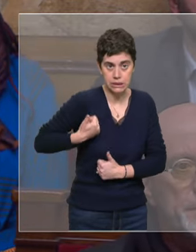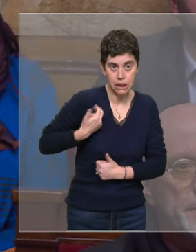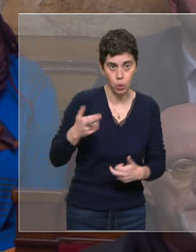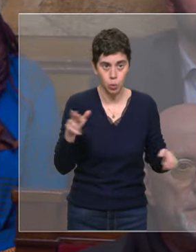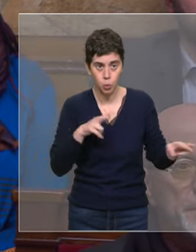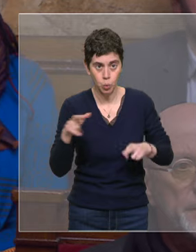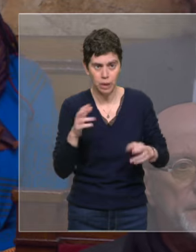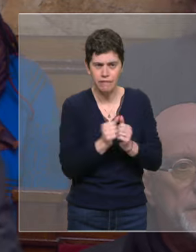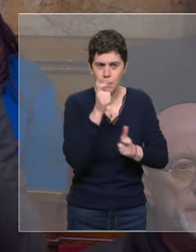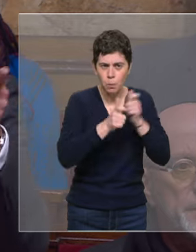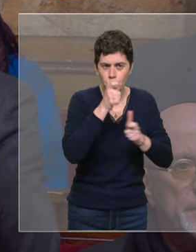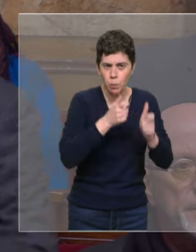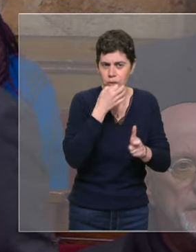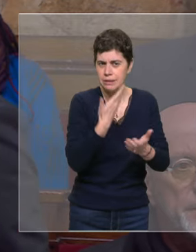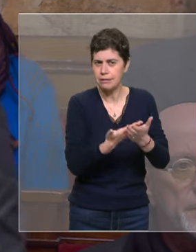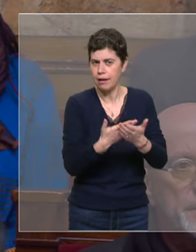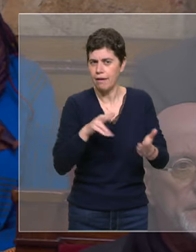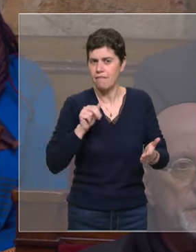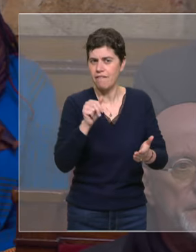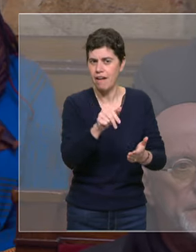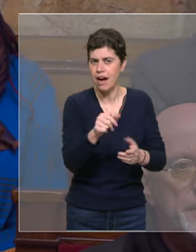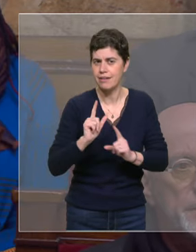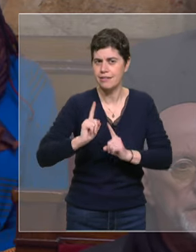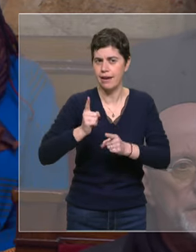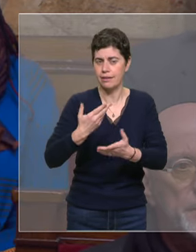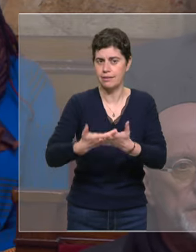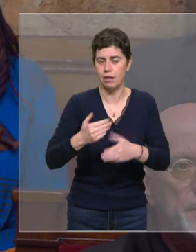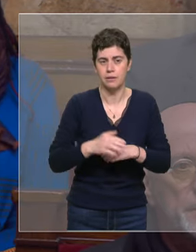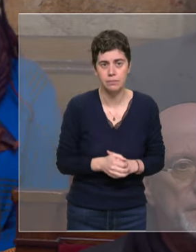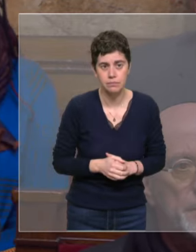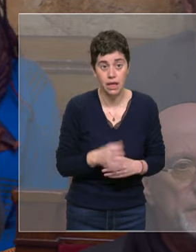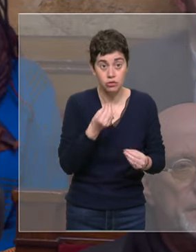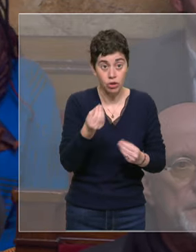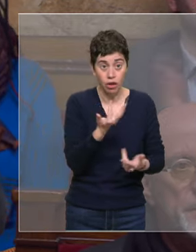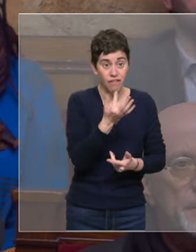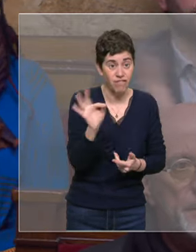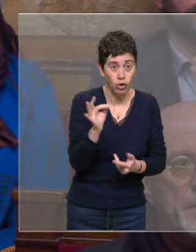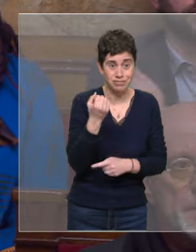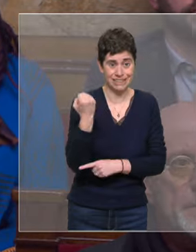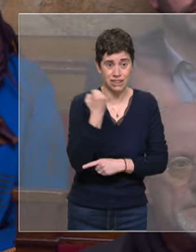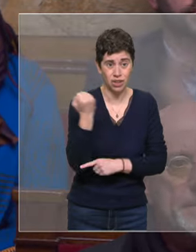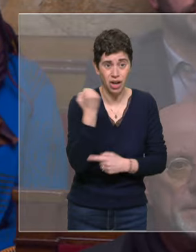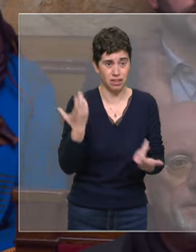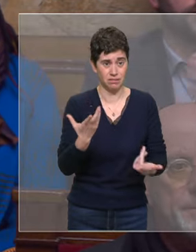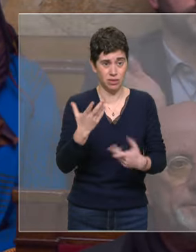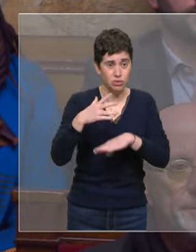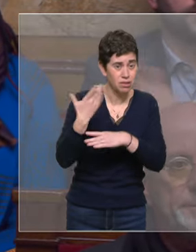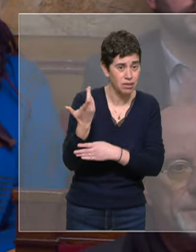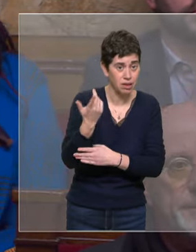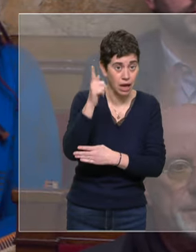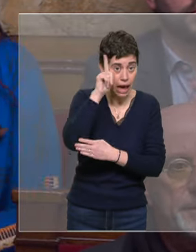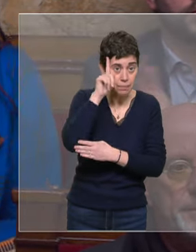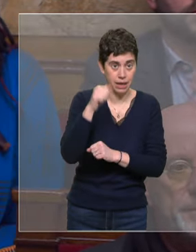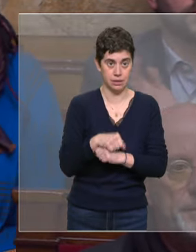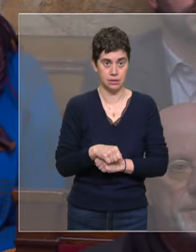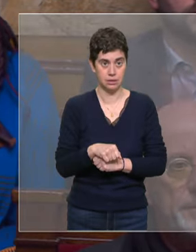guerre. Mais vos coups de menton isolent la France. L'Allemagne, la Suède, l'Autriche, la Pologne se sont désolidarisés de l'annonce